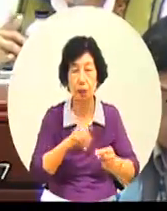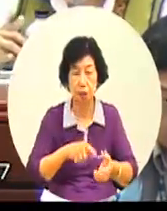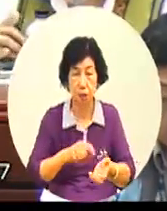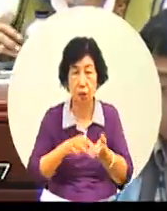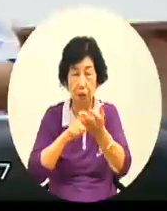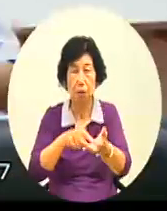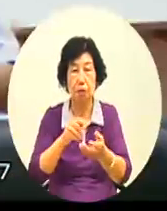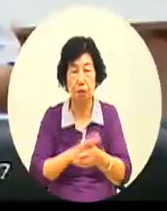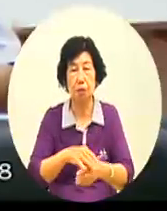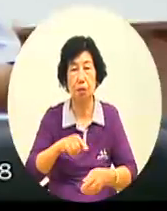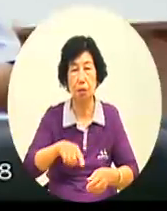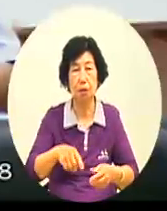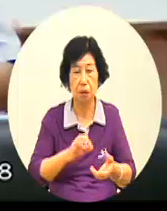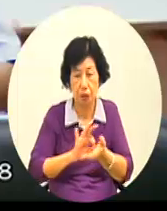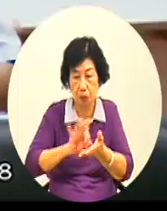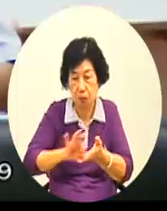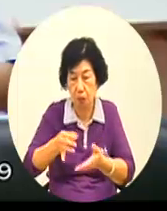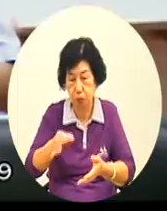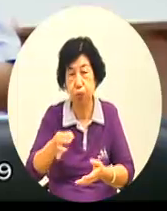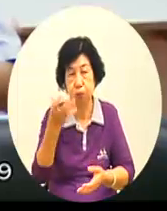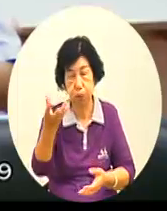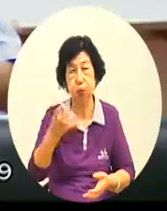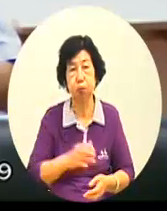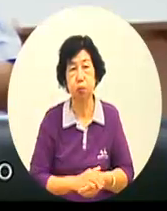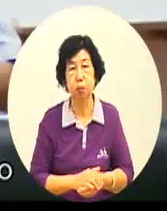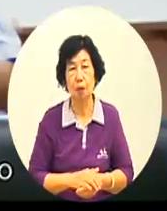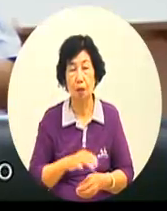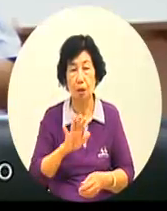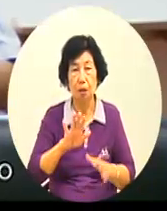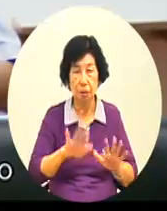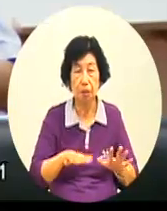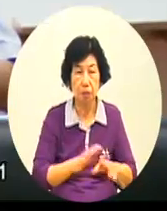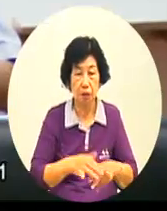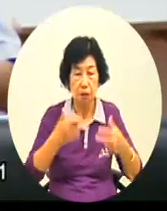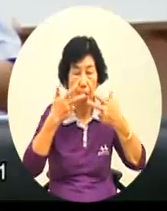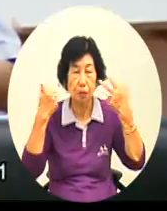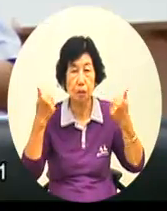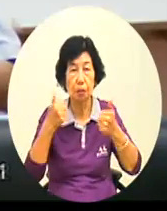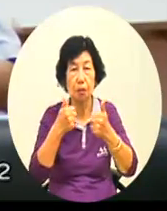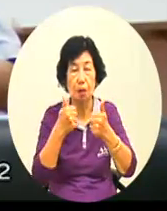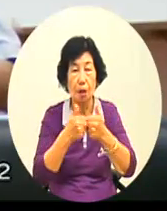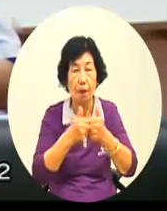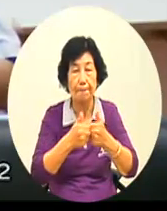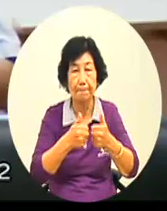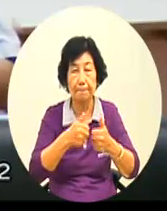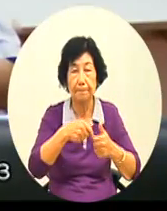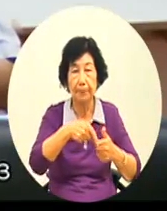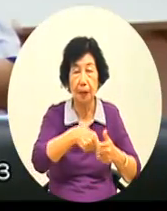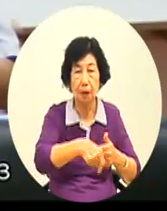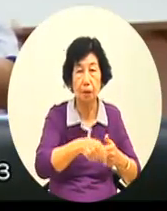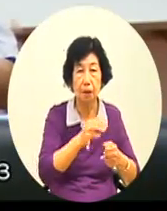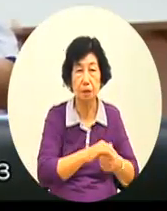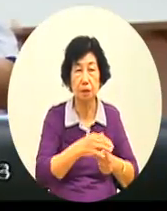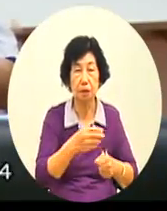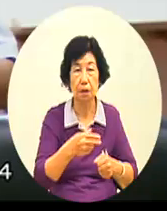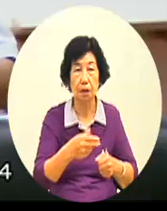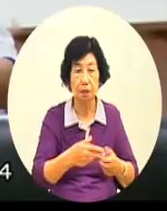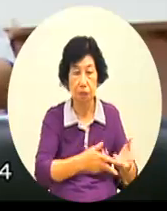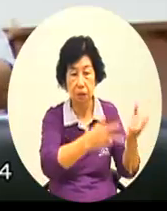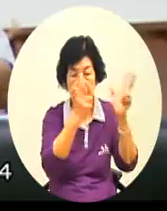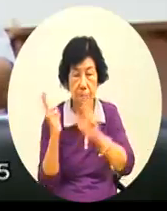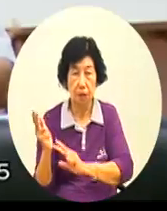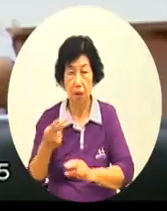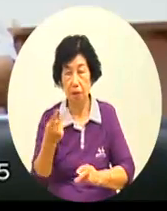谢主委哈。我希望我们圆明会呢，对两座这个复建的桥梁能够更积极